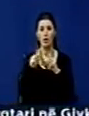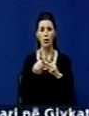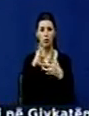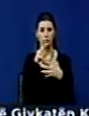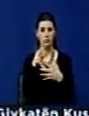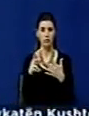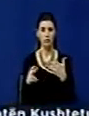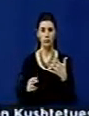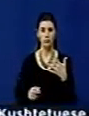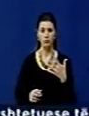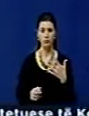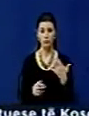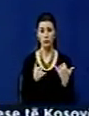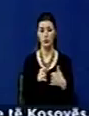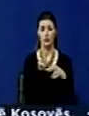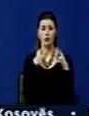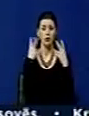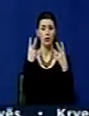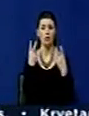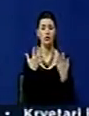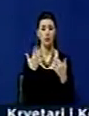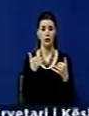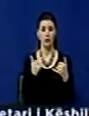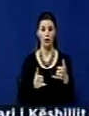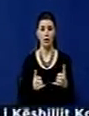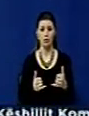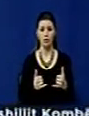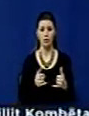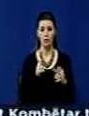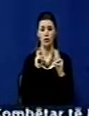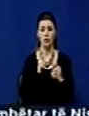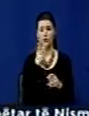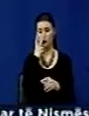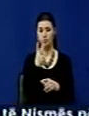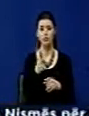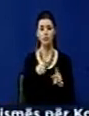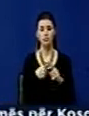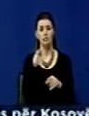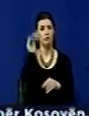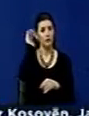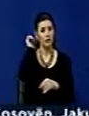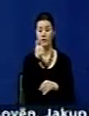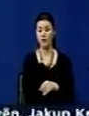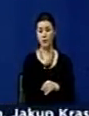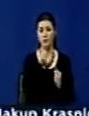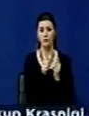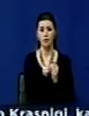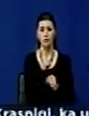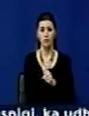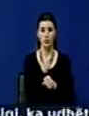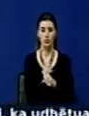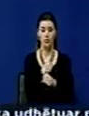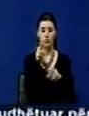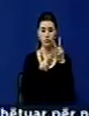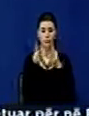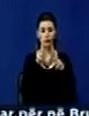drejtim. Çka është më rëndësi është se në momentin e parë do të bëj së bashku me Ministrinë e Financave do të bëjmë indeksimin